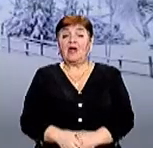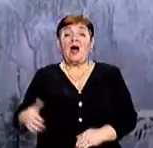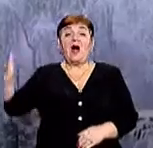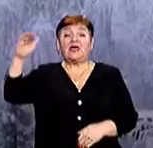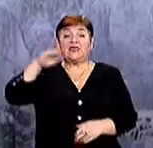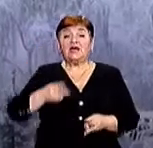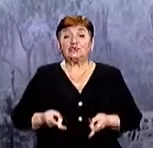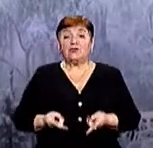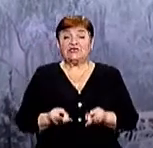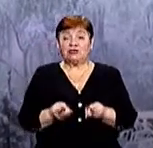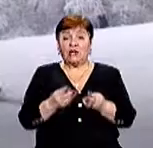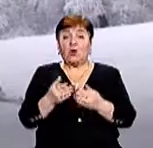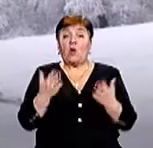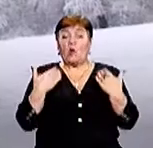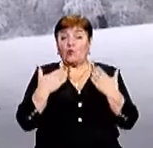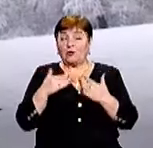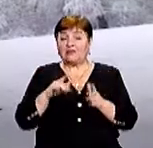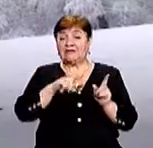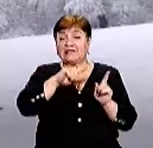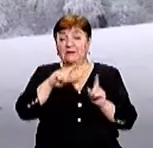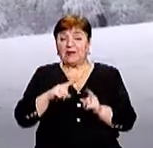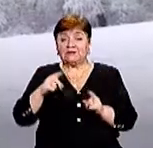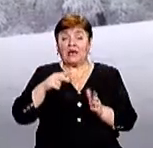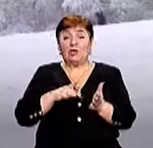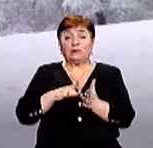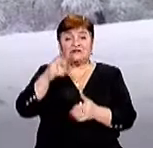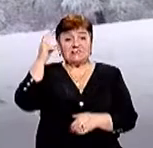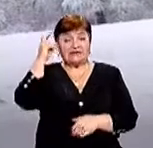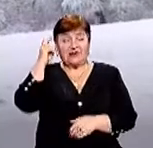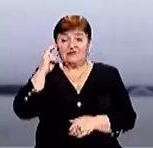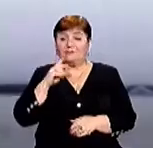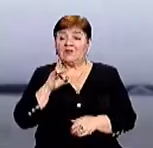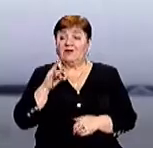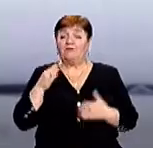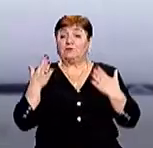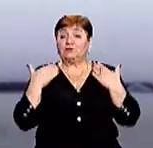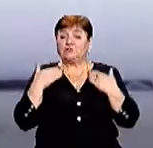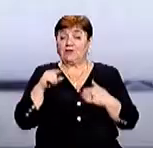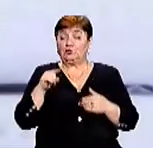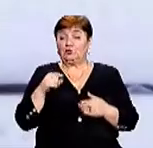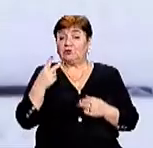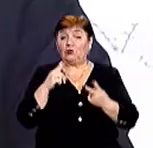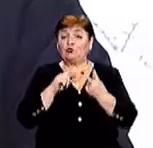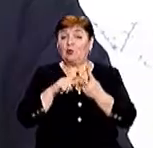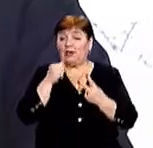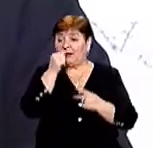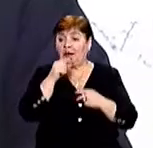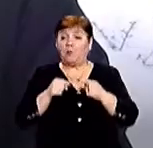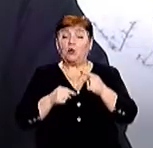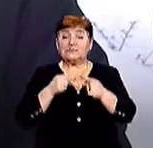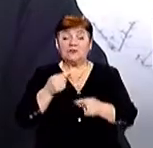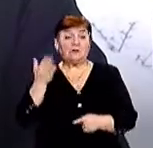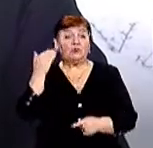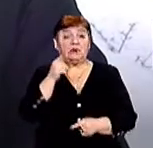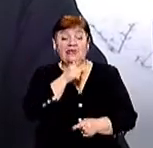Гірськолижний курорт у селі Вишка на Закарпатті. Туристи з Києва В'ячеслав Копейкін та Юлія Гуріна відпочивають тут другий рік поспіль. Минулий